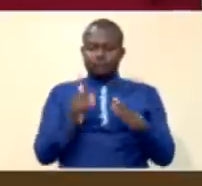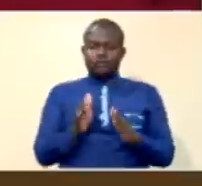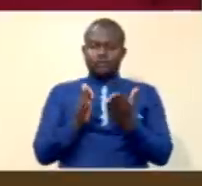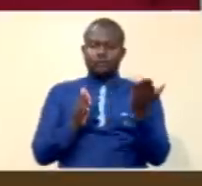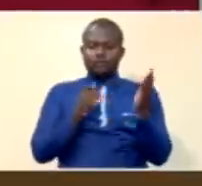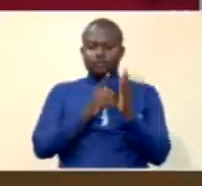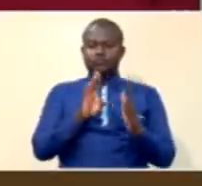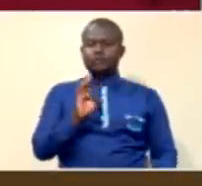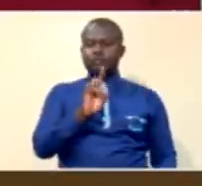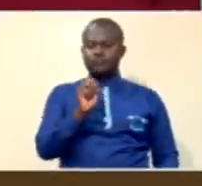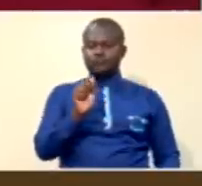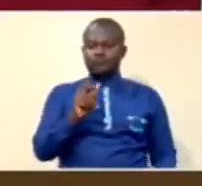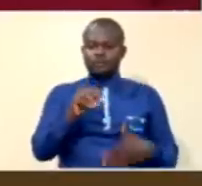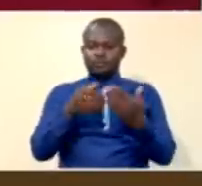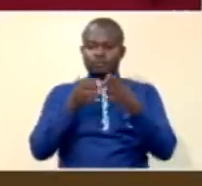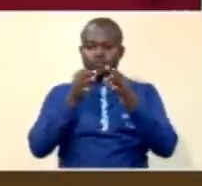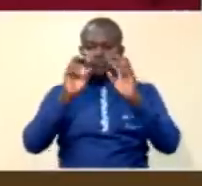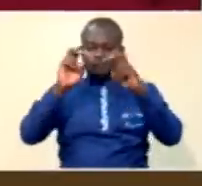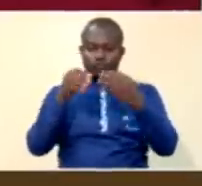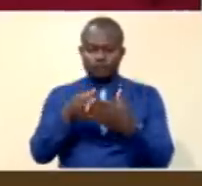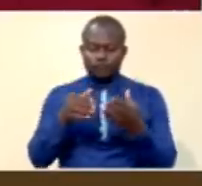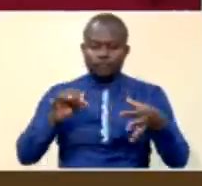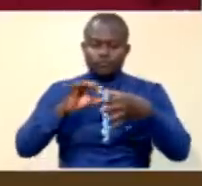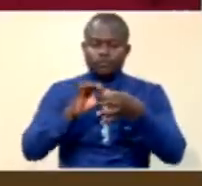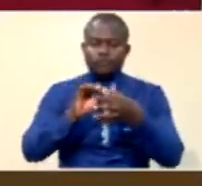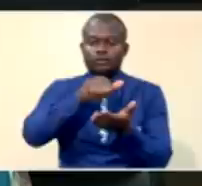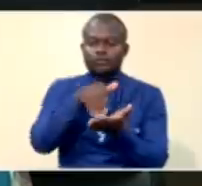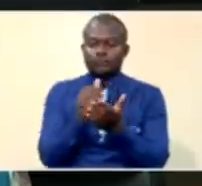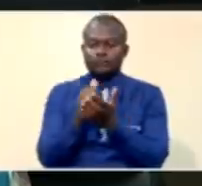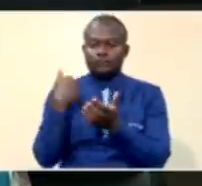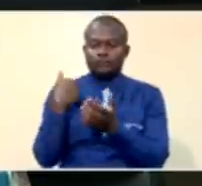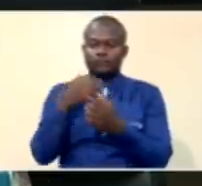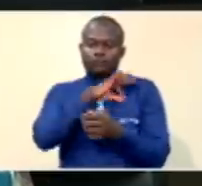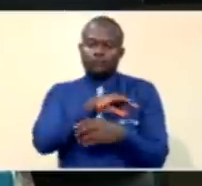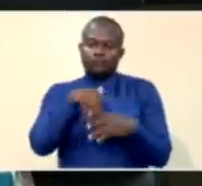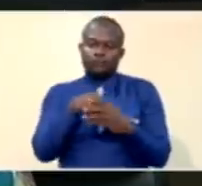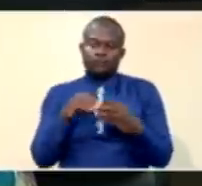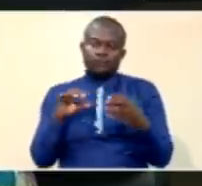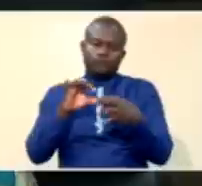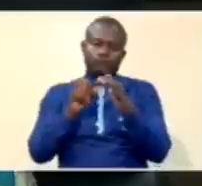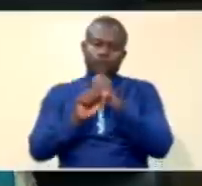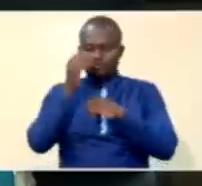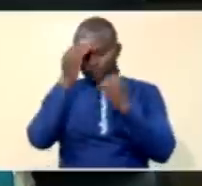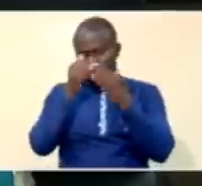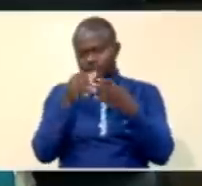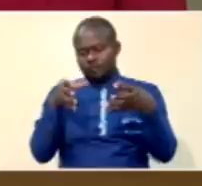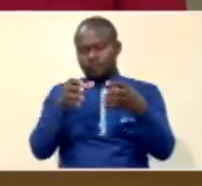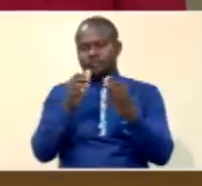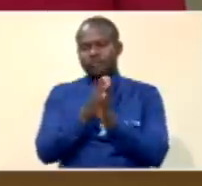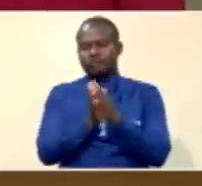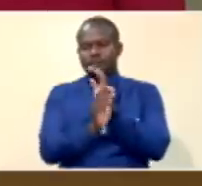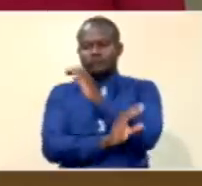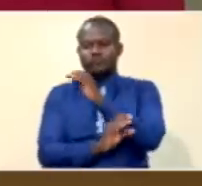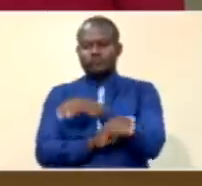Minisiteri Dr. Bizimana Jean Damascene asobanura ko guhuza ibi bigo bifite inyungu ikomeye mu ihuzabikorwa cyane ko bihuriye ku mateka y'Igihugu.